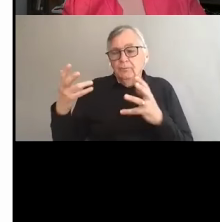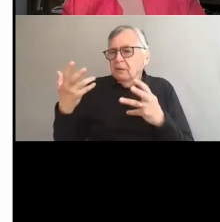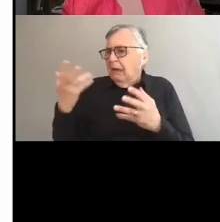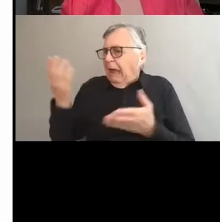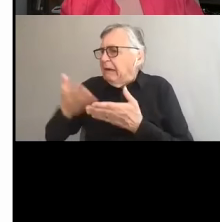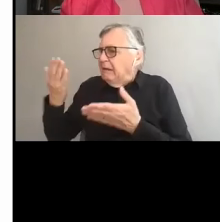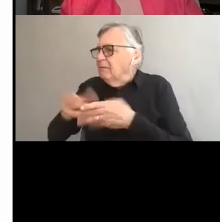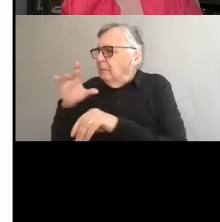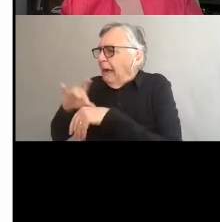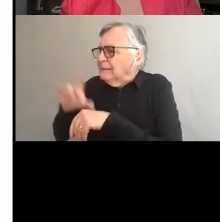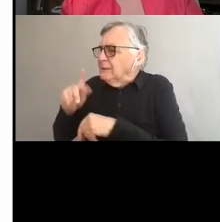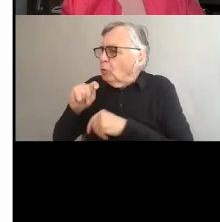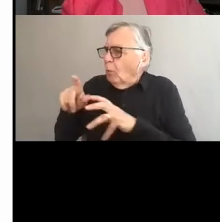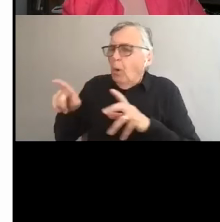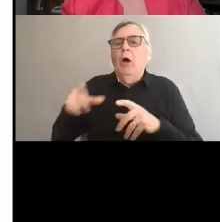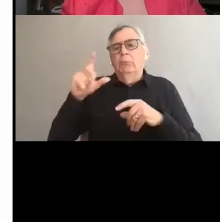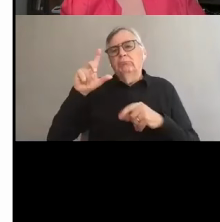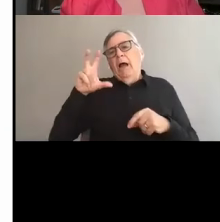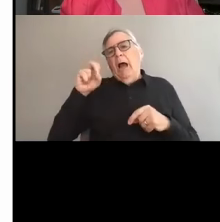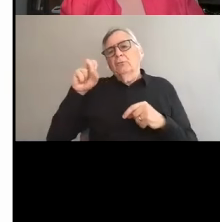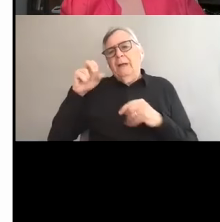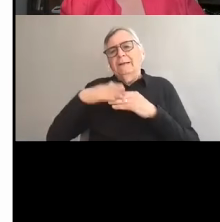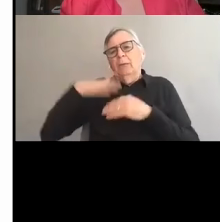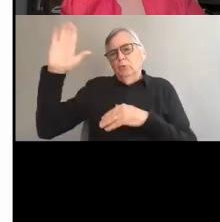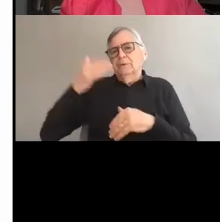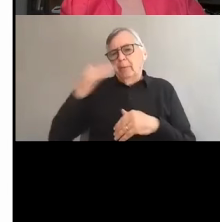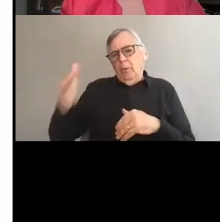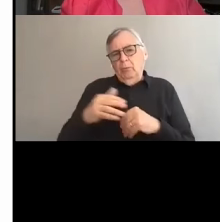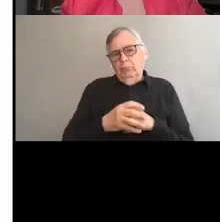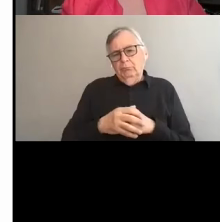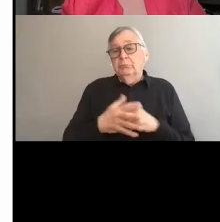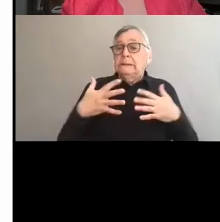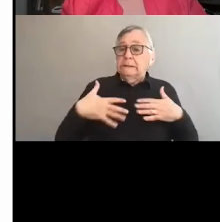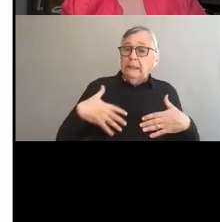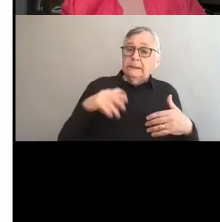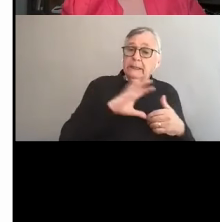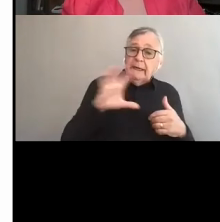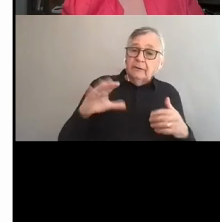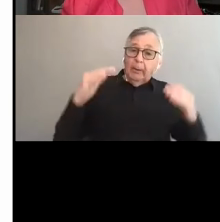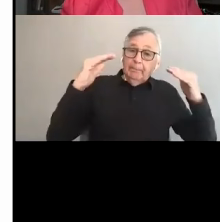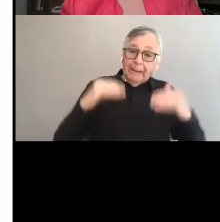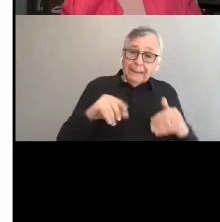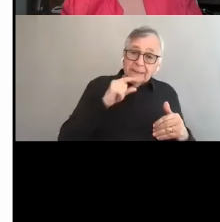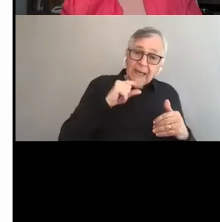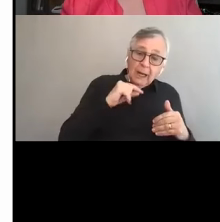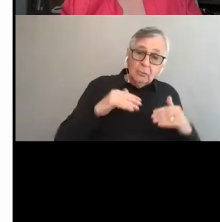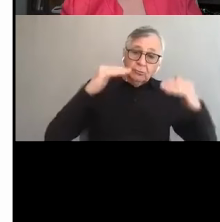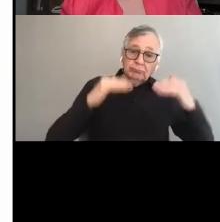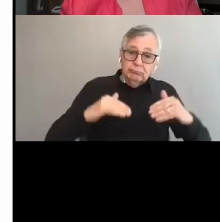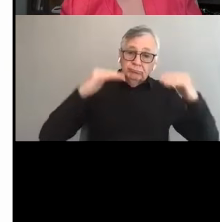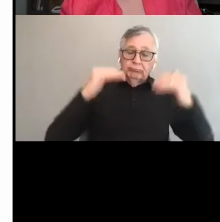étaient arrivés, puis qui ont mis ça comme critère. C'est encore en évaluation par Santé Canada. Est-ce qu'on va baisser l'âge? Est-ce qu'on va changer